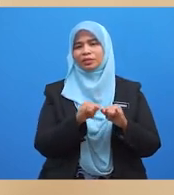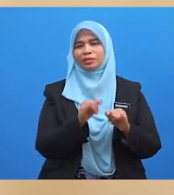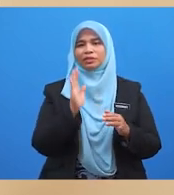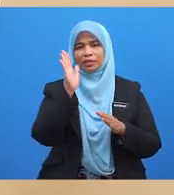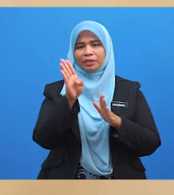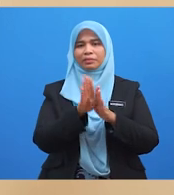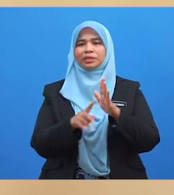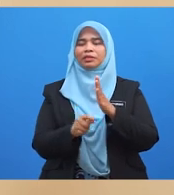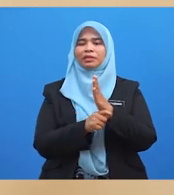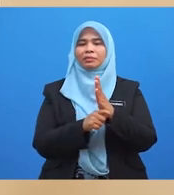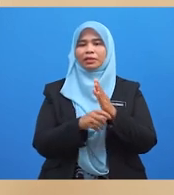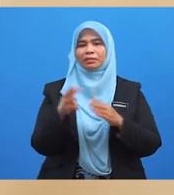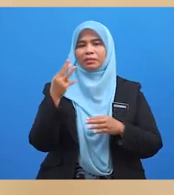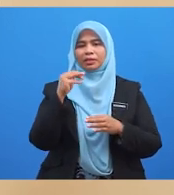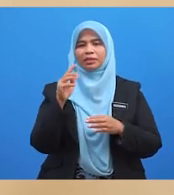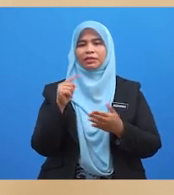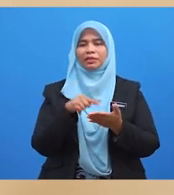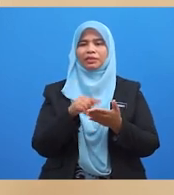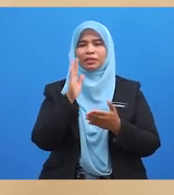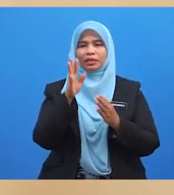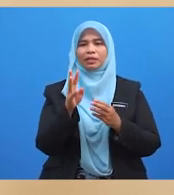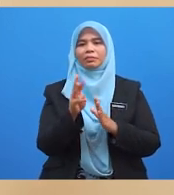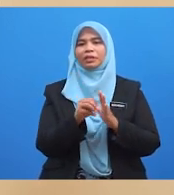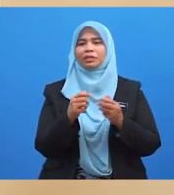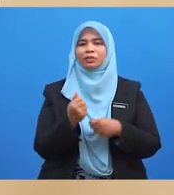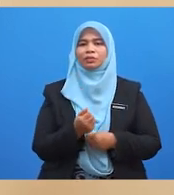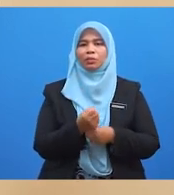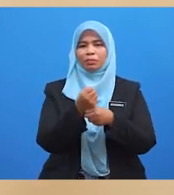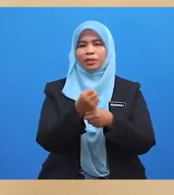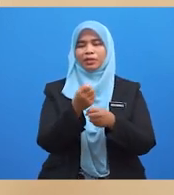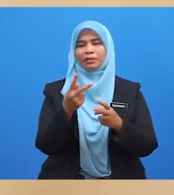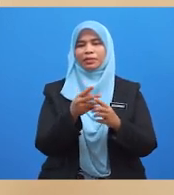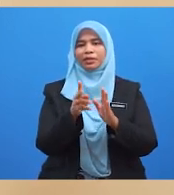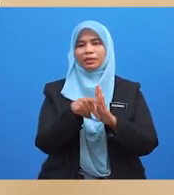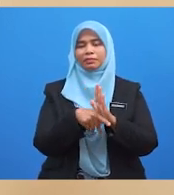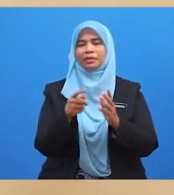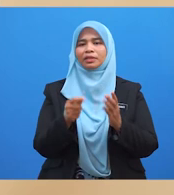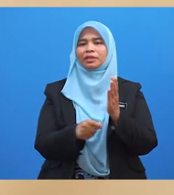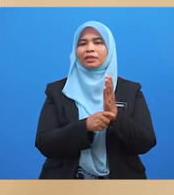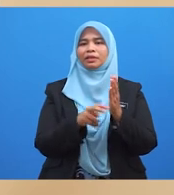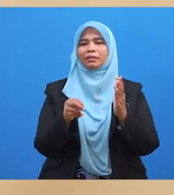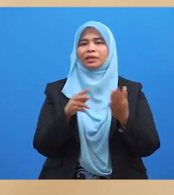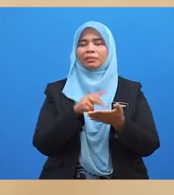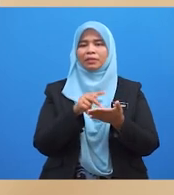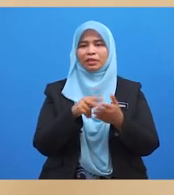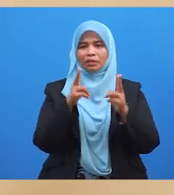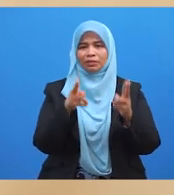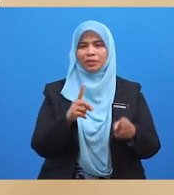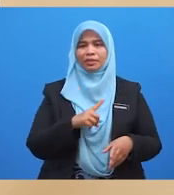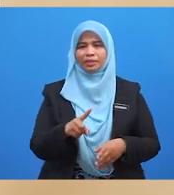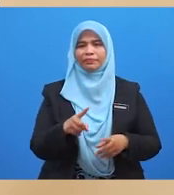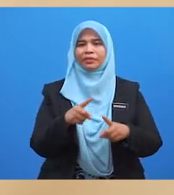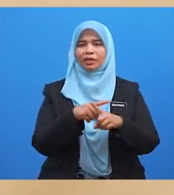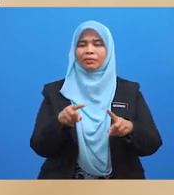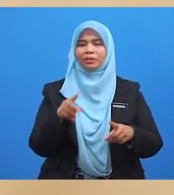pertambahan bilangan umat Islam. Tapi perlu diingatkan, kalau anak ramai tetapi tidak dididik dengan